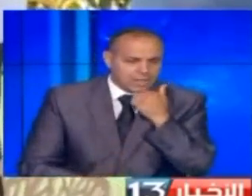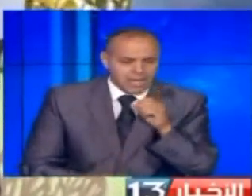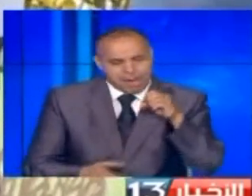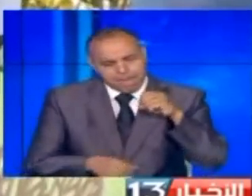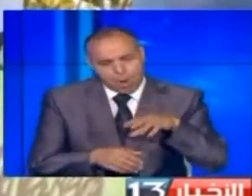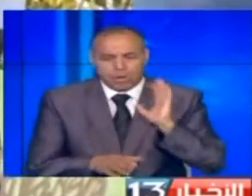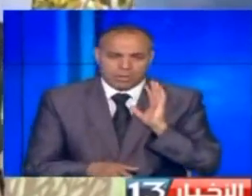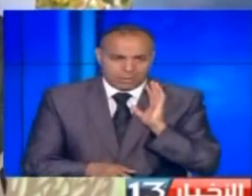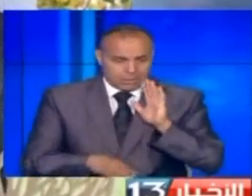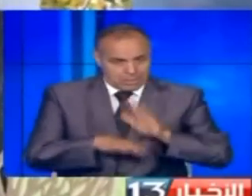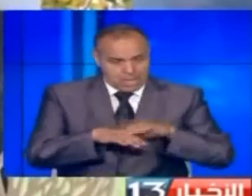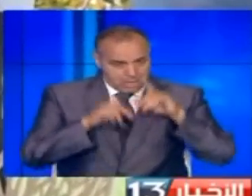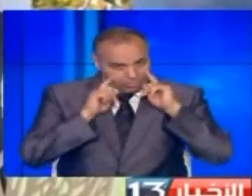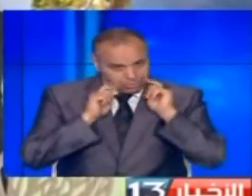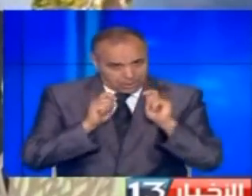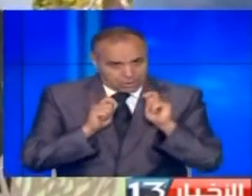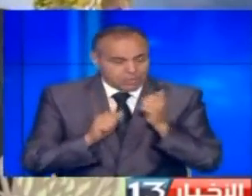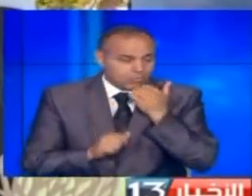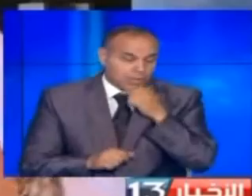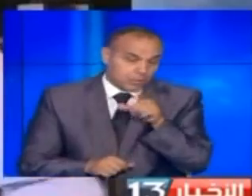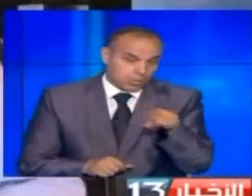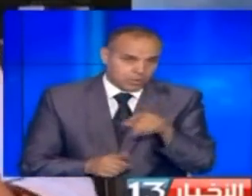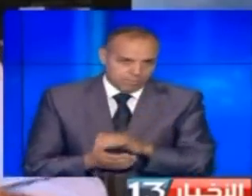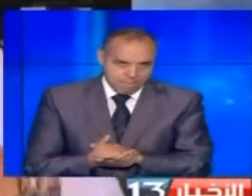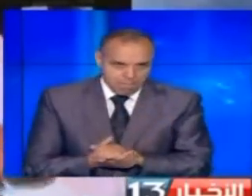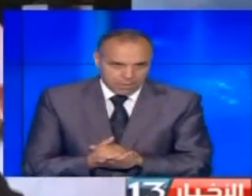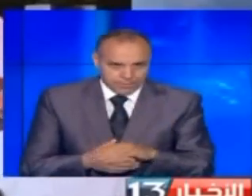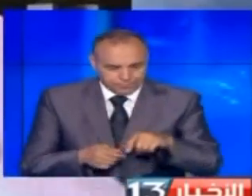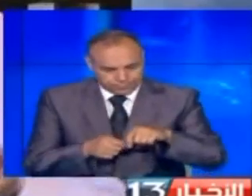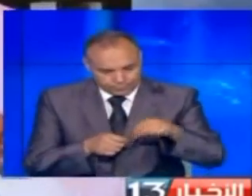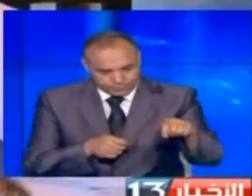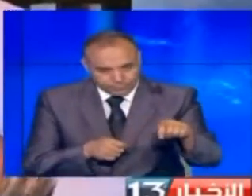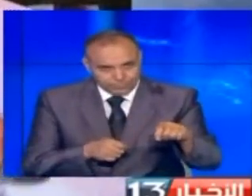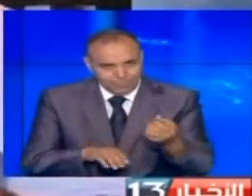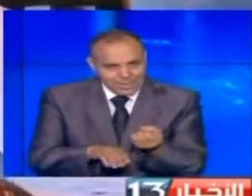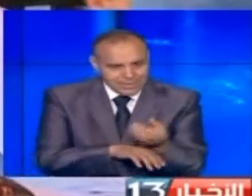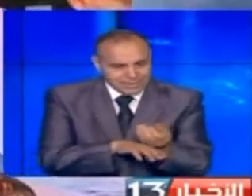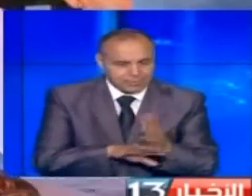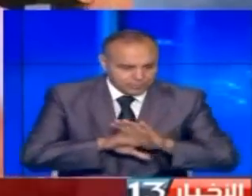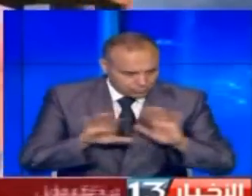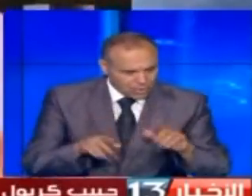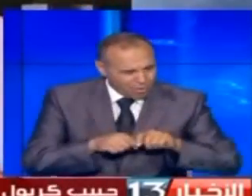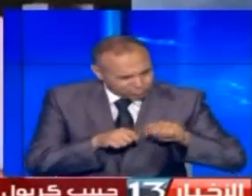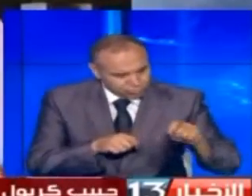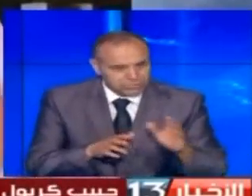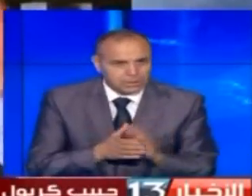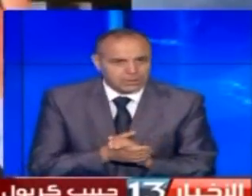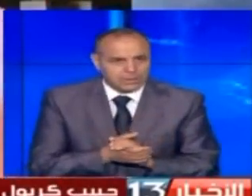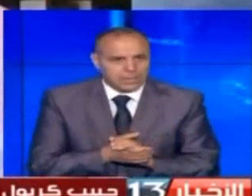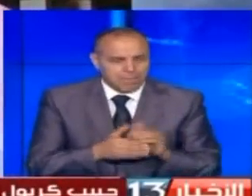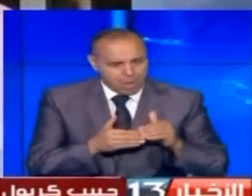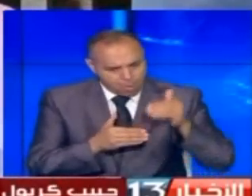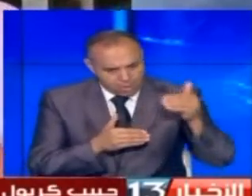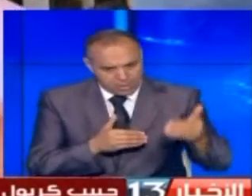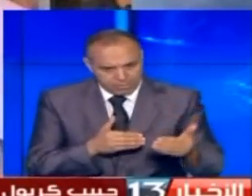بيضاء للتنبيه على المخالفين. تم تمديد المرحلة التحسيسية والتوعوية هذه إلى أجل معناها